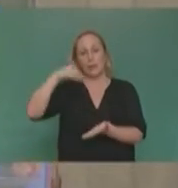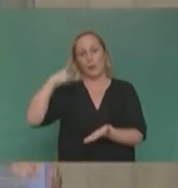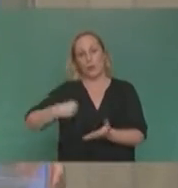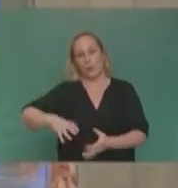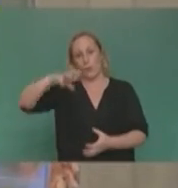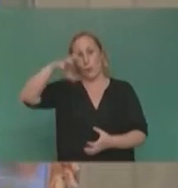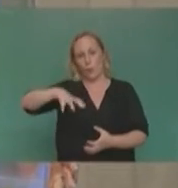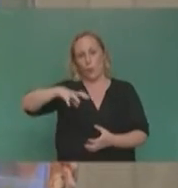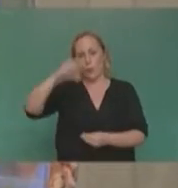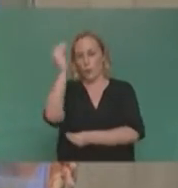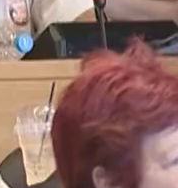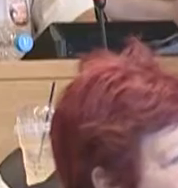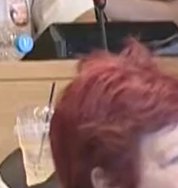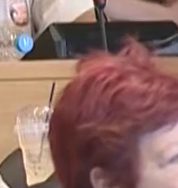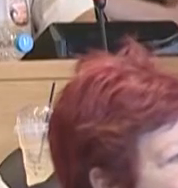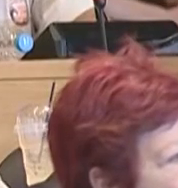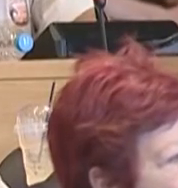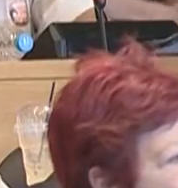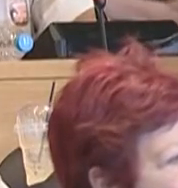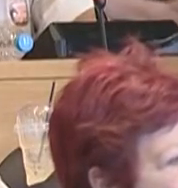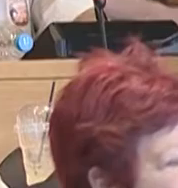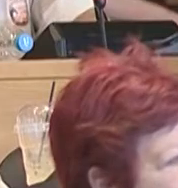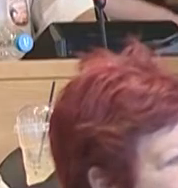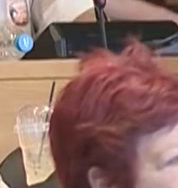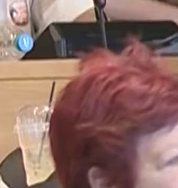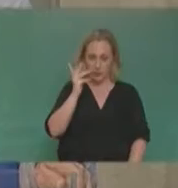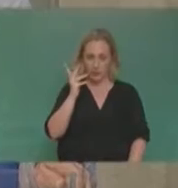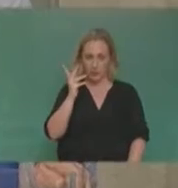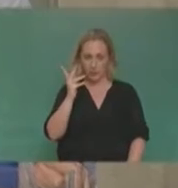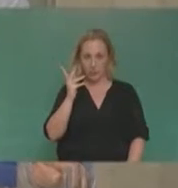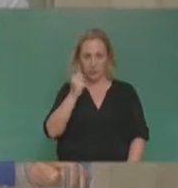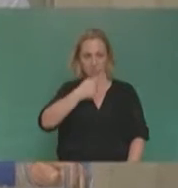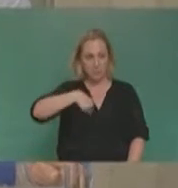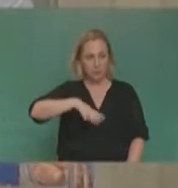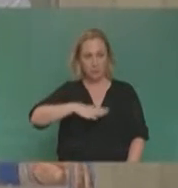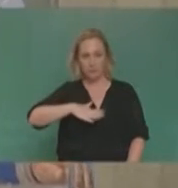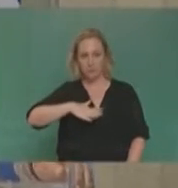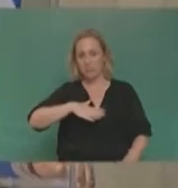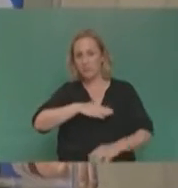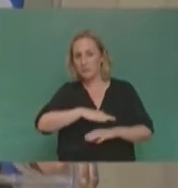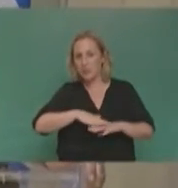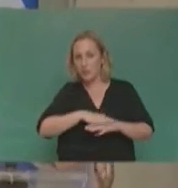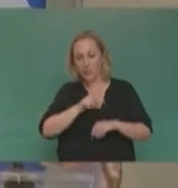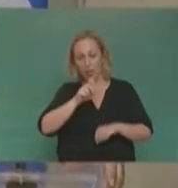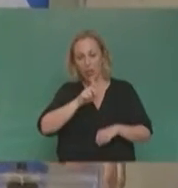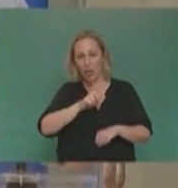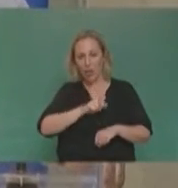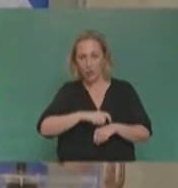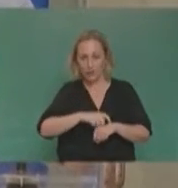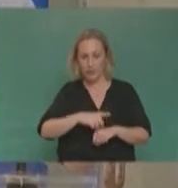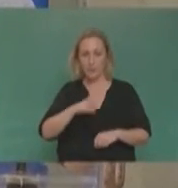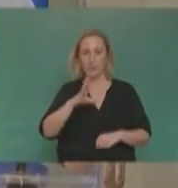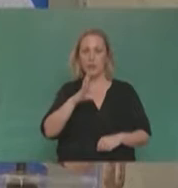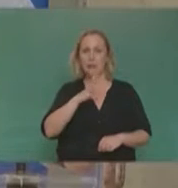βρίσκεται και η πλειοψηφία των υπηρεσιών. Δεν νομίζουμε ότι το πρόβλημα που απασχολεί τους δημότες το λαό αυτής της πόλης